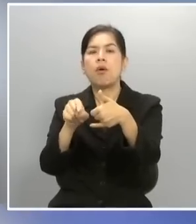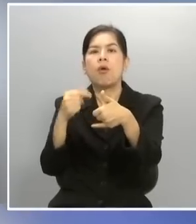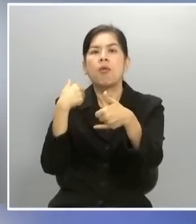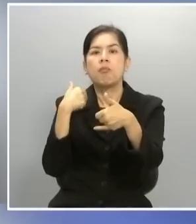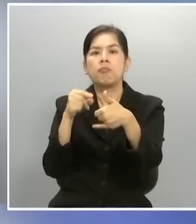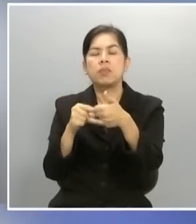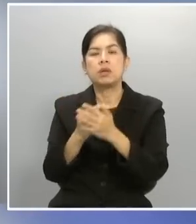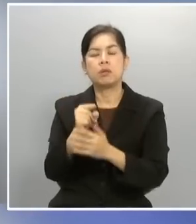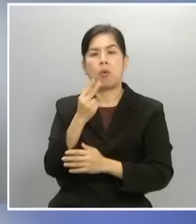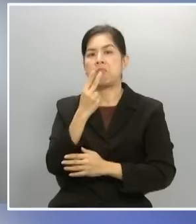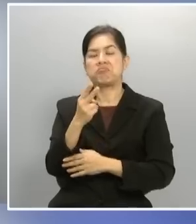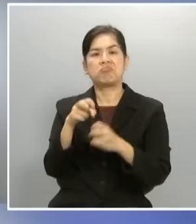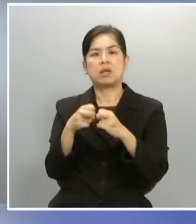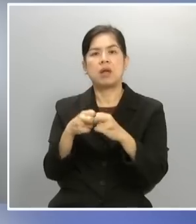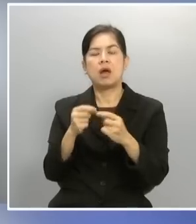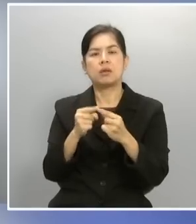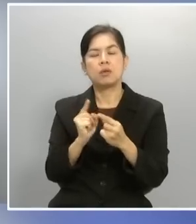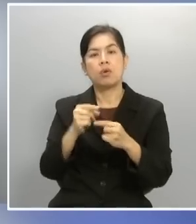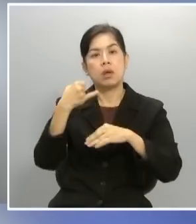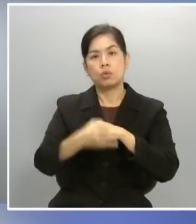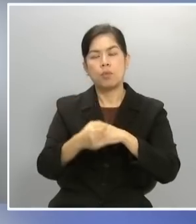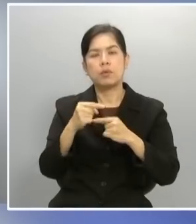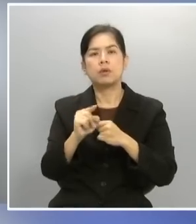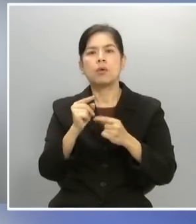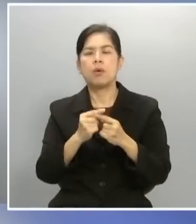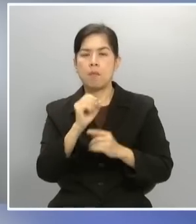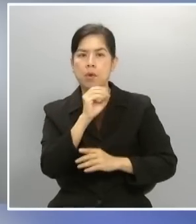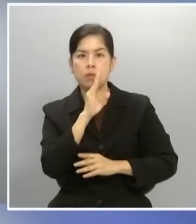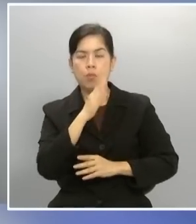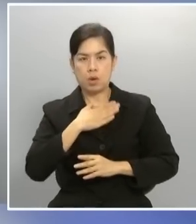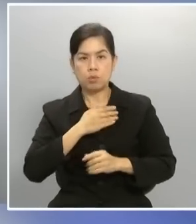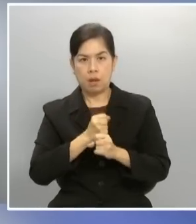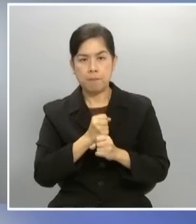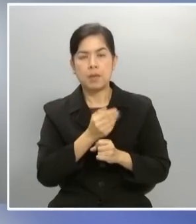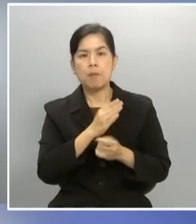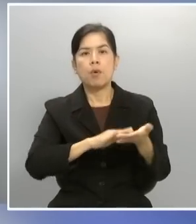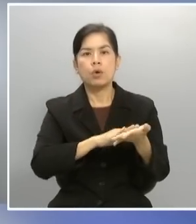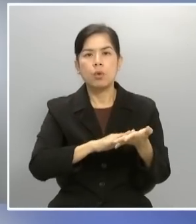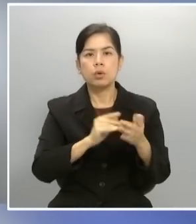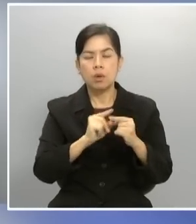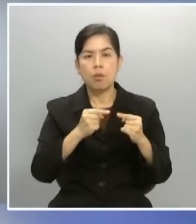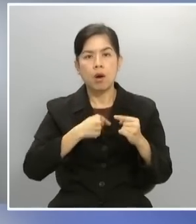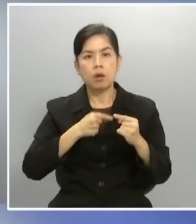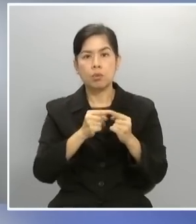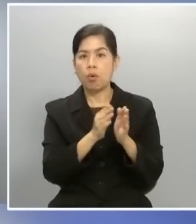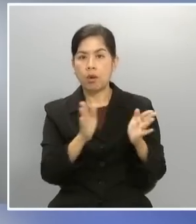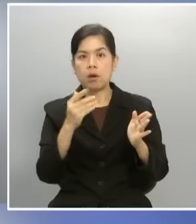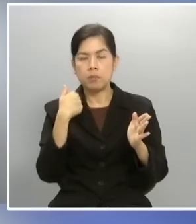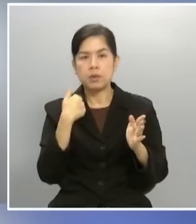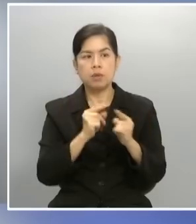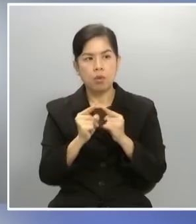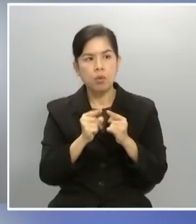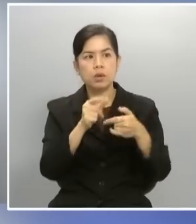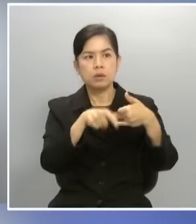แบบนี้แหละจะได้จบๆไปสักทีถ้าดิวทำดิวขอโทษแต่เราเลิกกันและคุยกันดีๆคนอย่างมึงต้องเลี้ยงด้วยมือด้วย